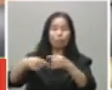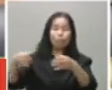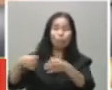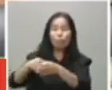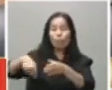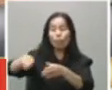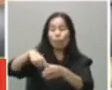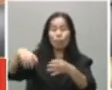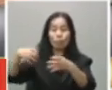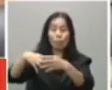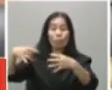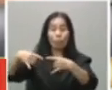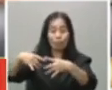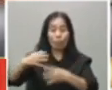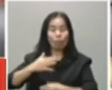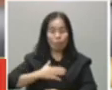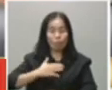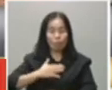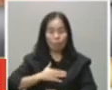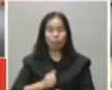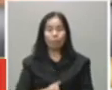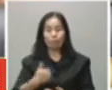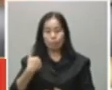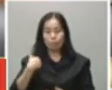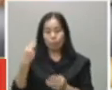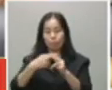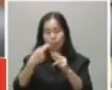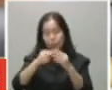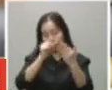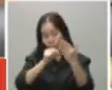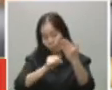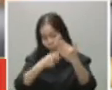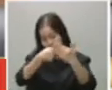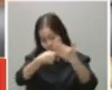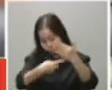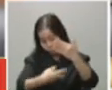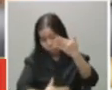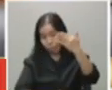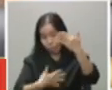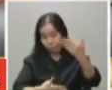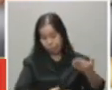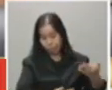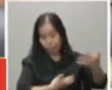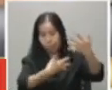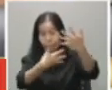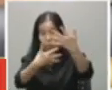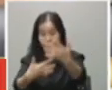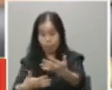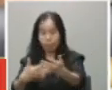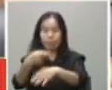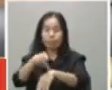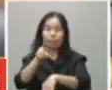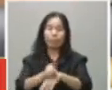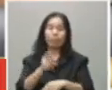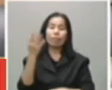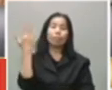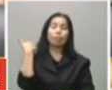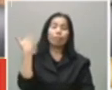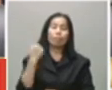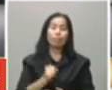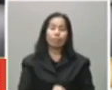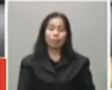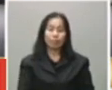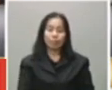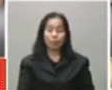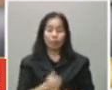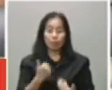ายการของพวกกระผมเนี่ยนะครับได้ร่วมลงชื่อแล้วก็ยื่นให้กับท่านประธานไปก่อนหน้านี้วันนี้ผม